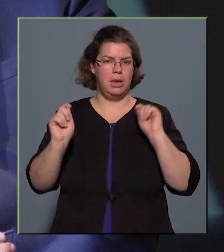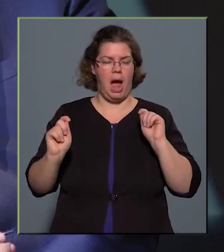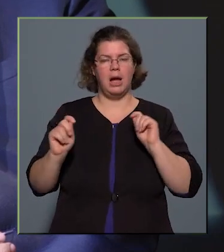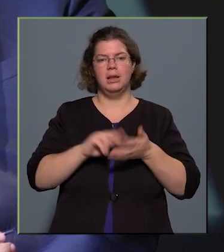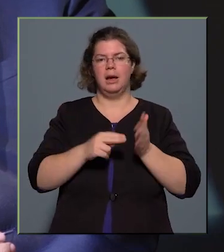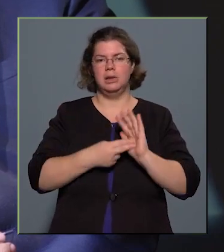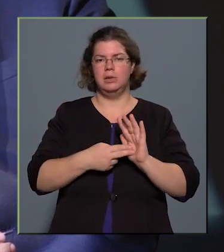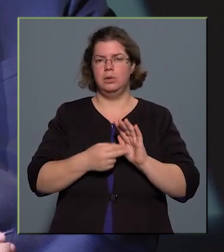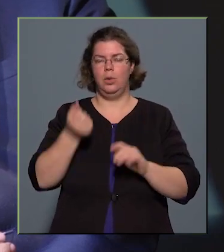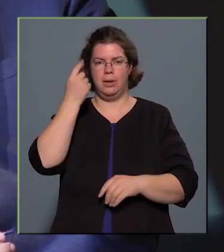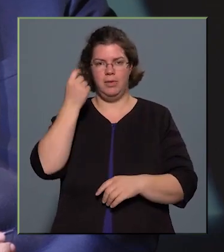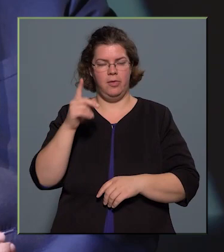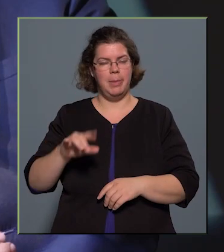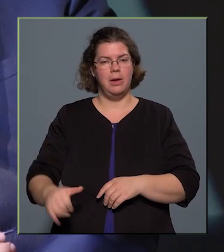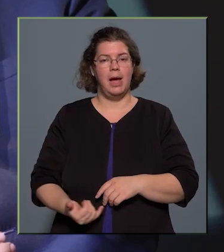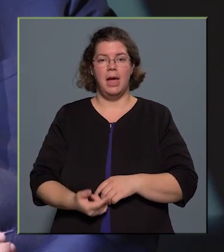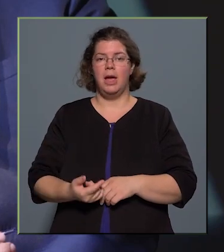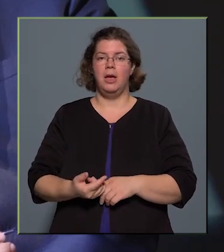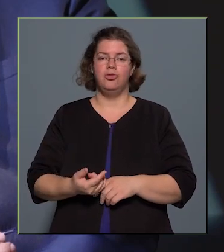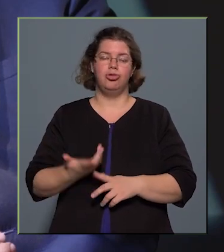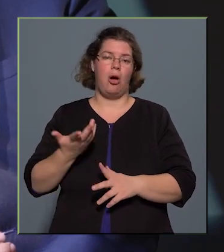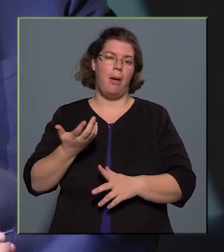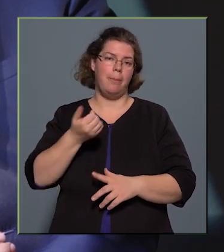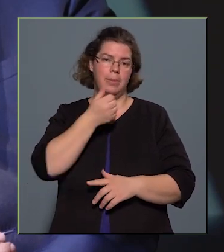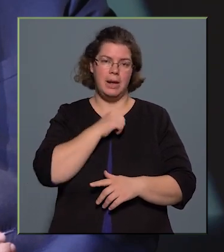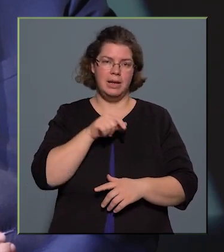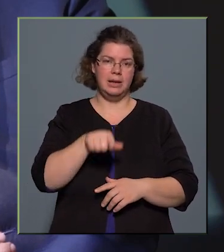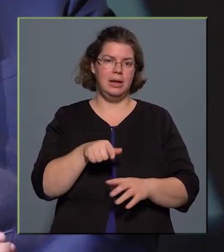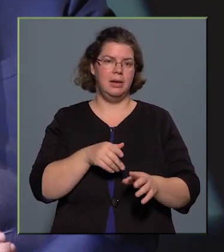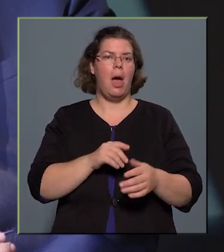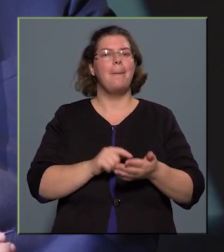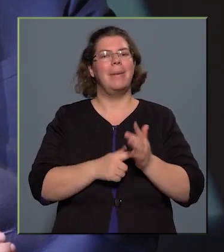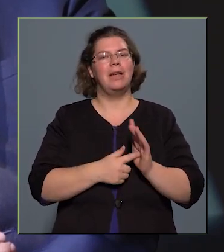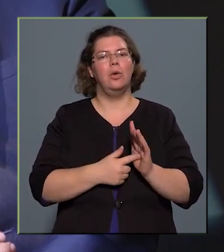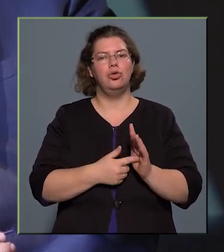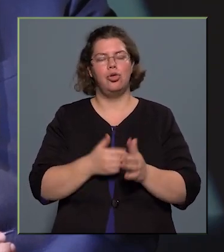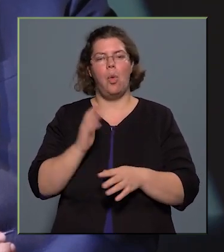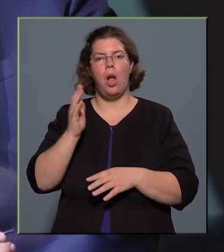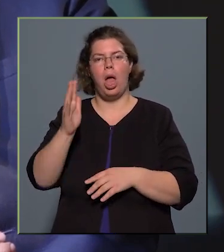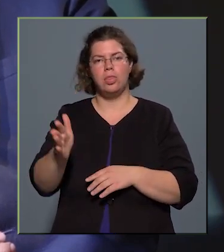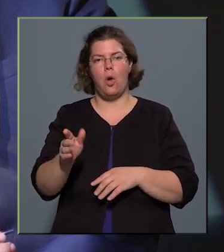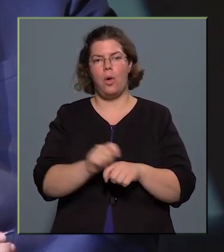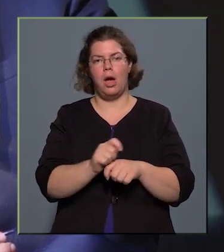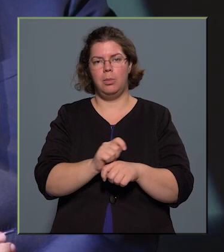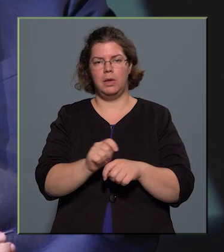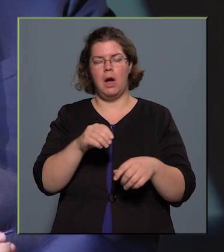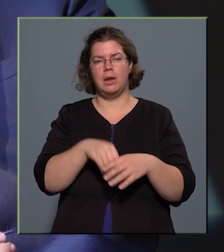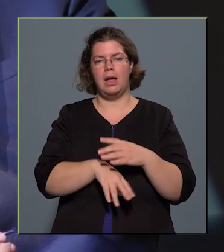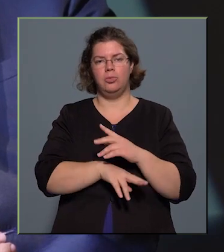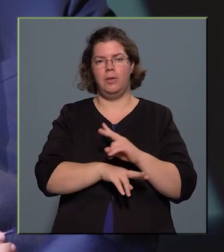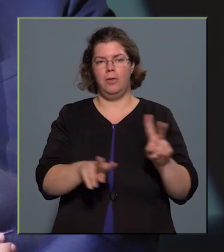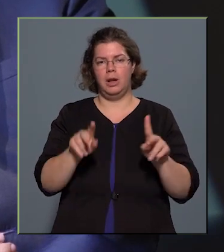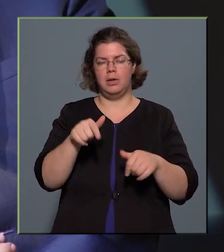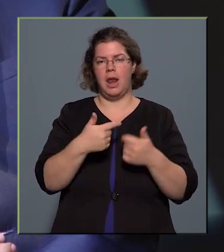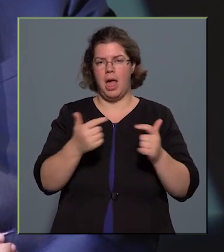technológia vívmányai, és igazából a predictive maintenance, tehát a megjósolható karbantartásnál van az a lehetőség,